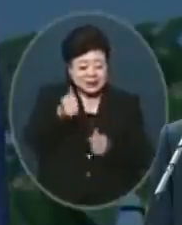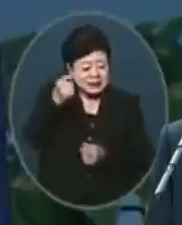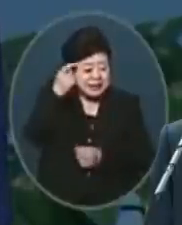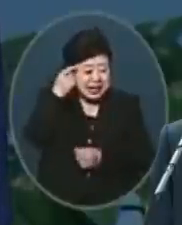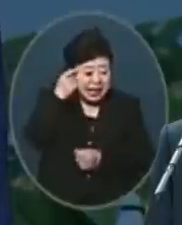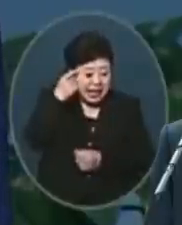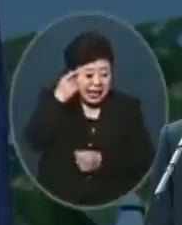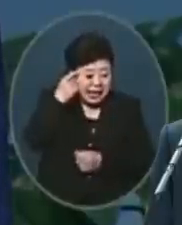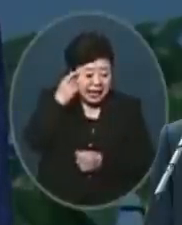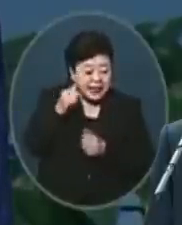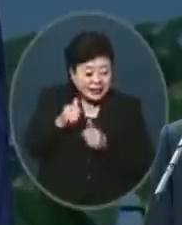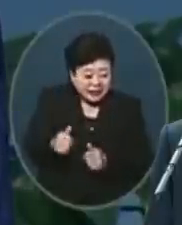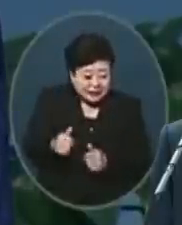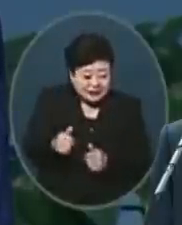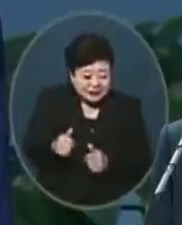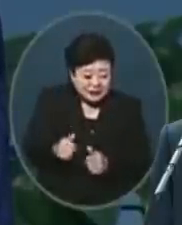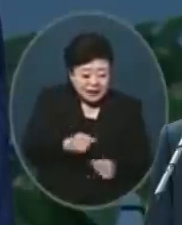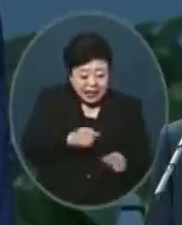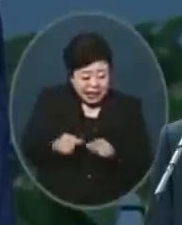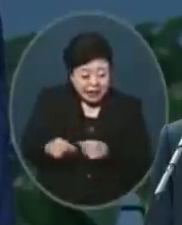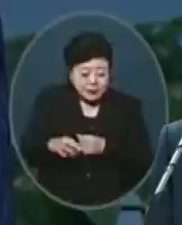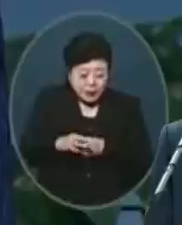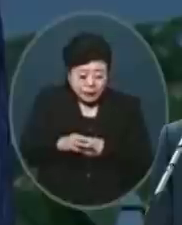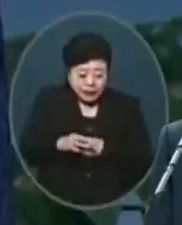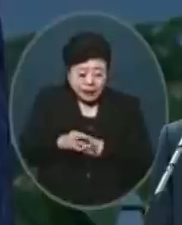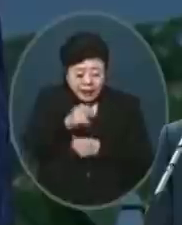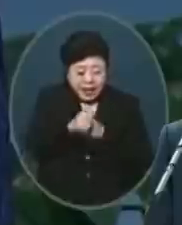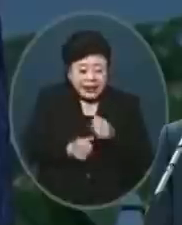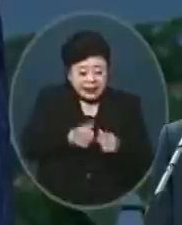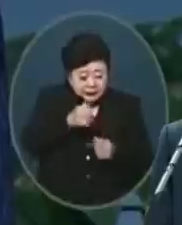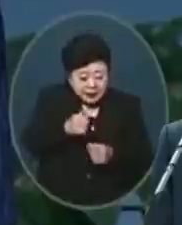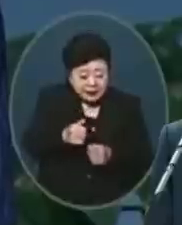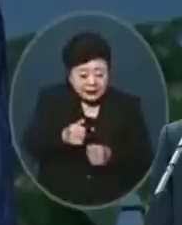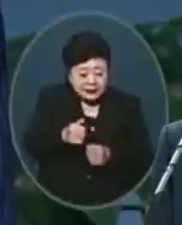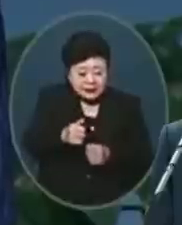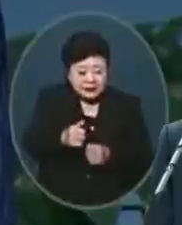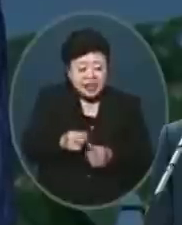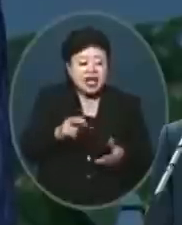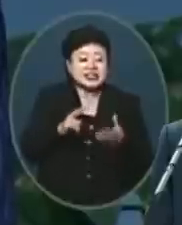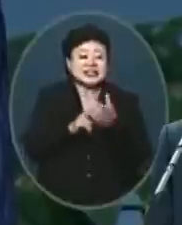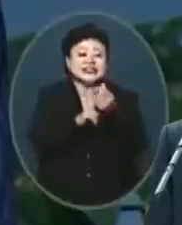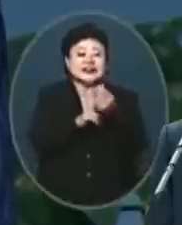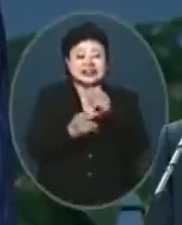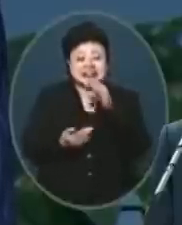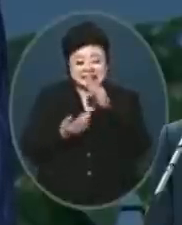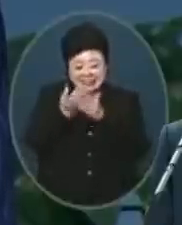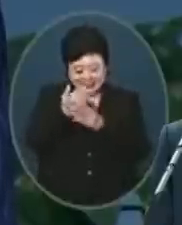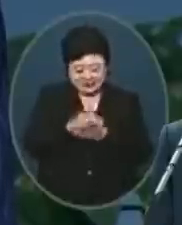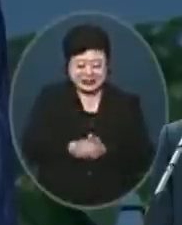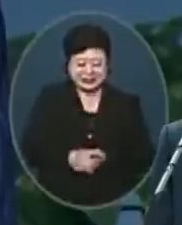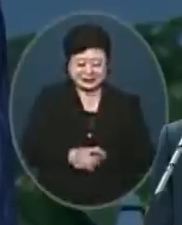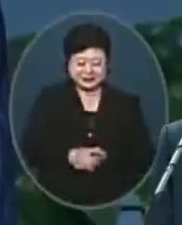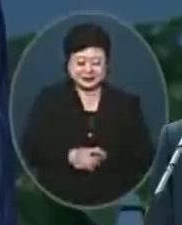생각을 따라서 행하면 하나님이 기적이 일어나게 되는 것입니다.